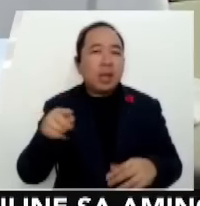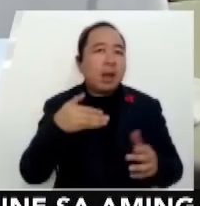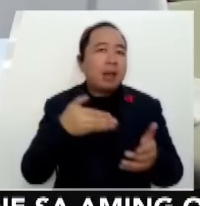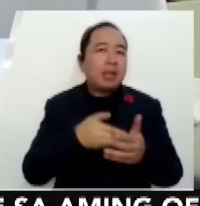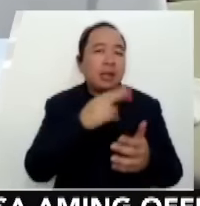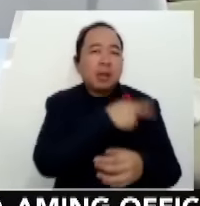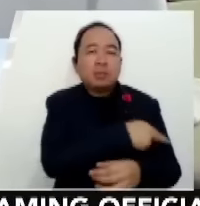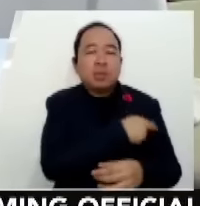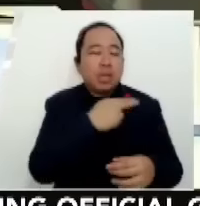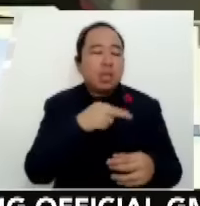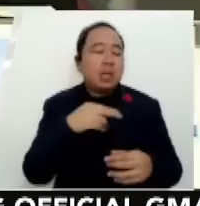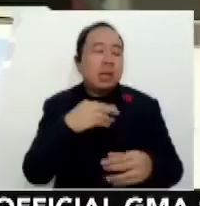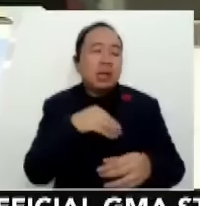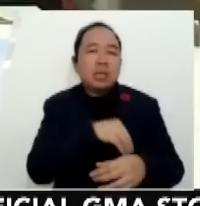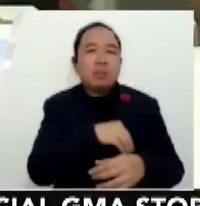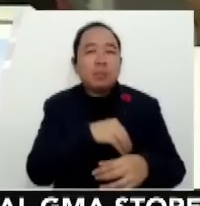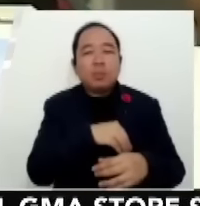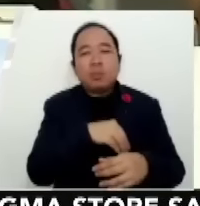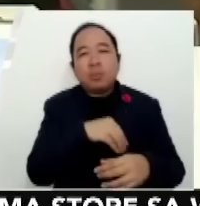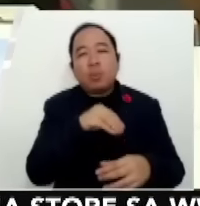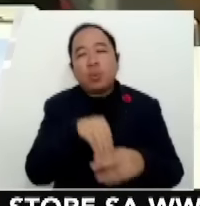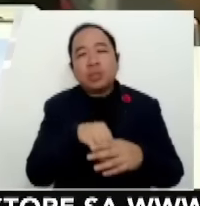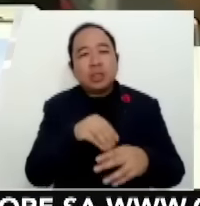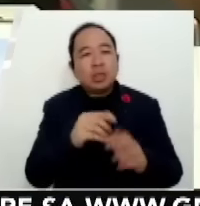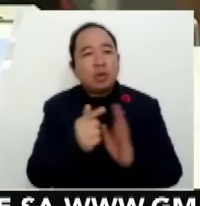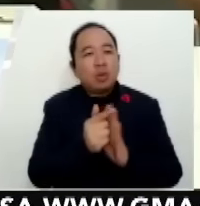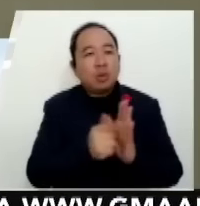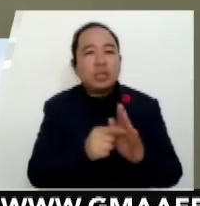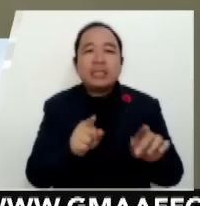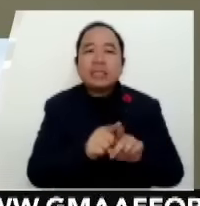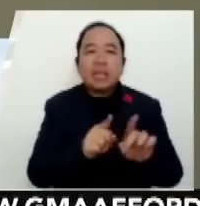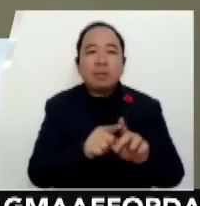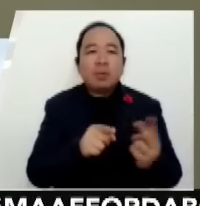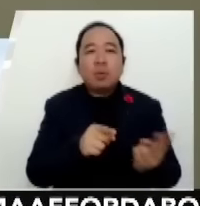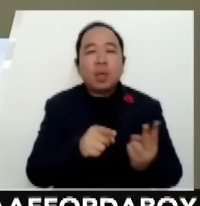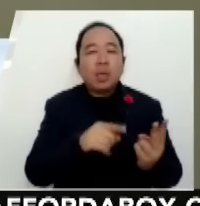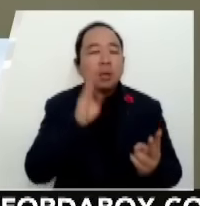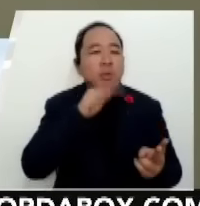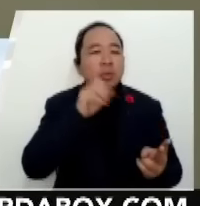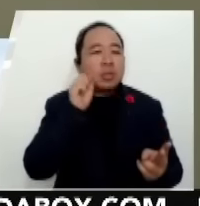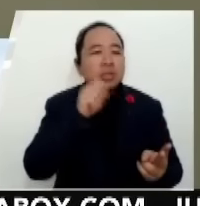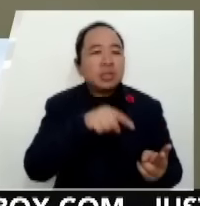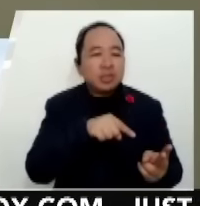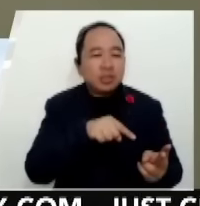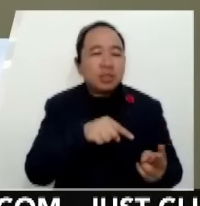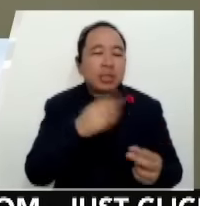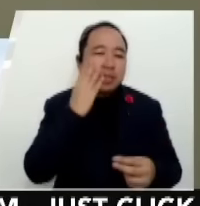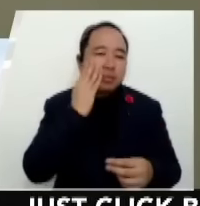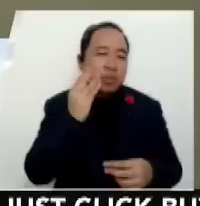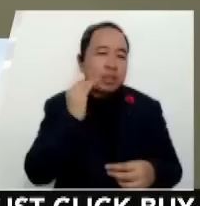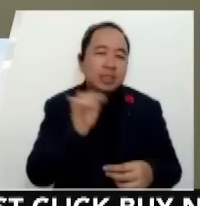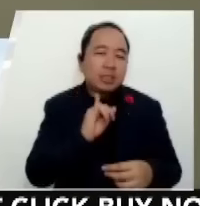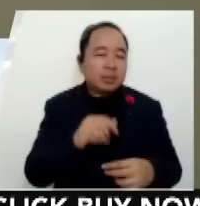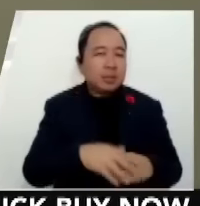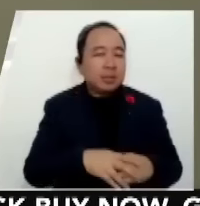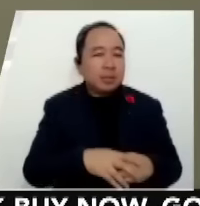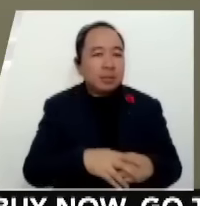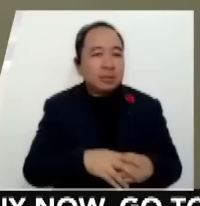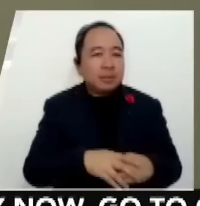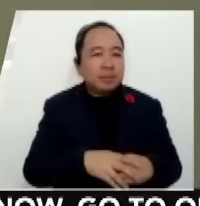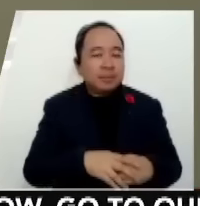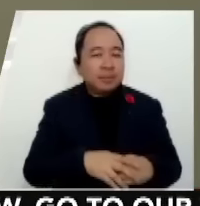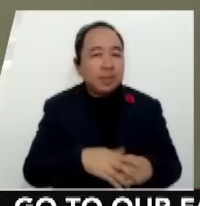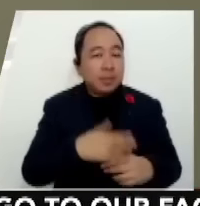daw ang sinapit ng magkapatid na John at Lovery sa kaparehong ospital. Nalaw naman nilang ilabas yung bangkay ng asawa ko,